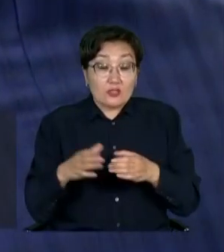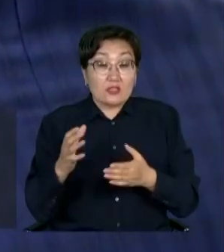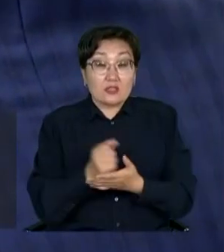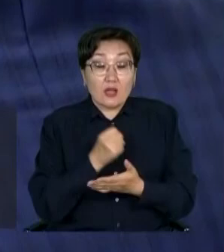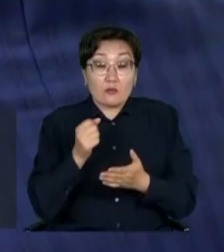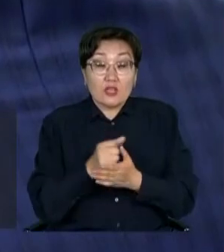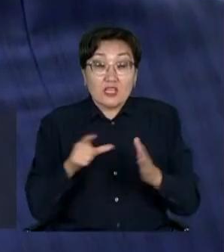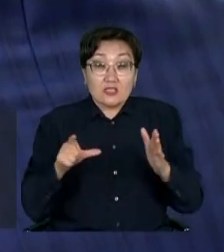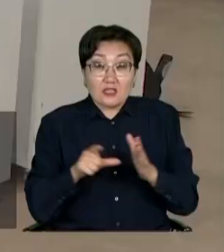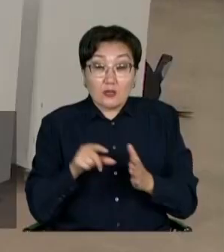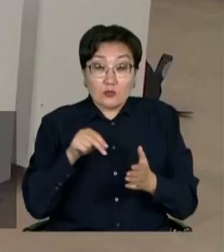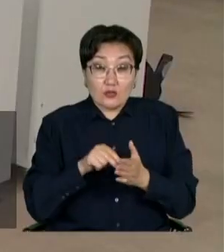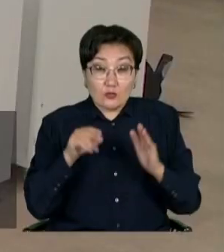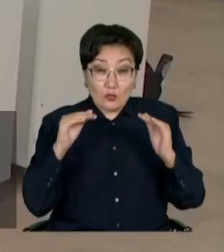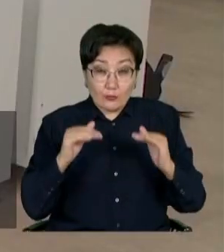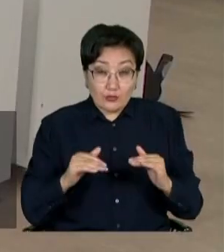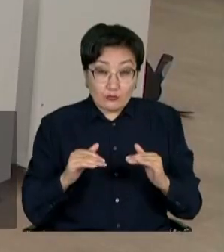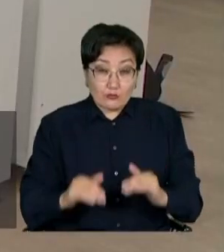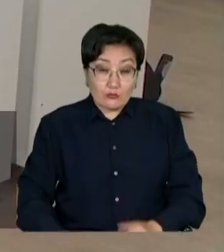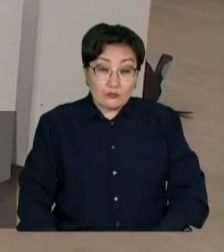салығының мөлшерін төмендету.